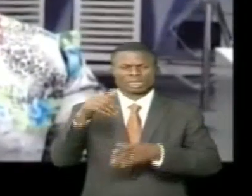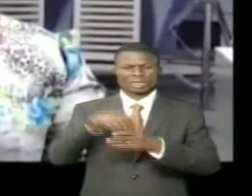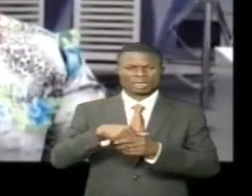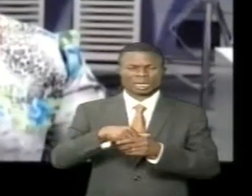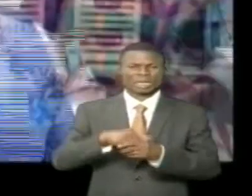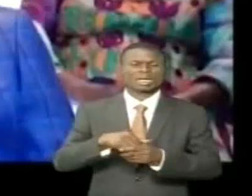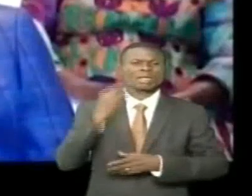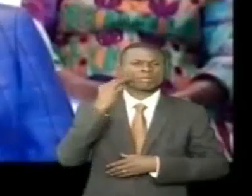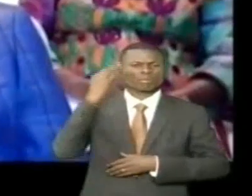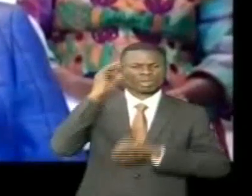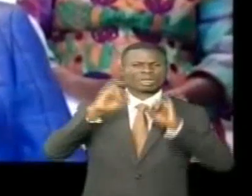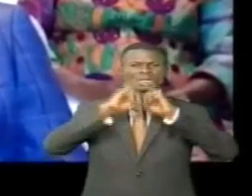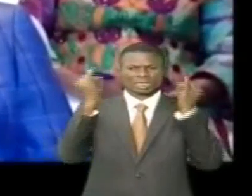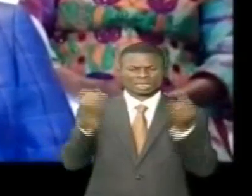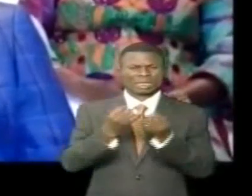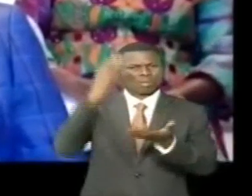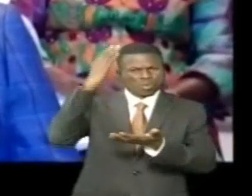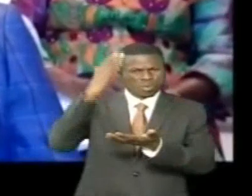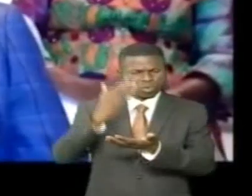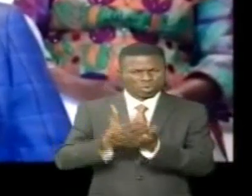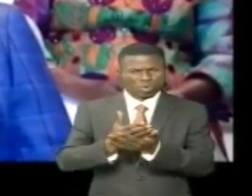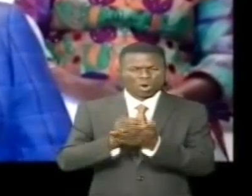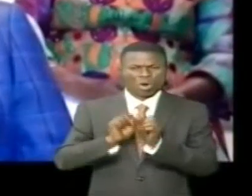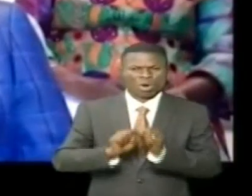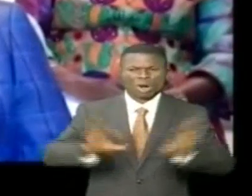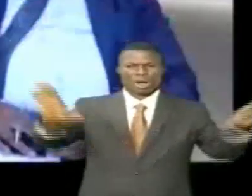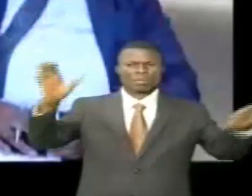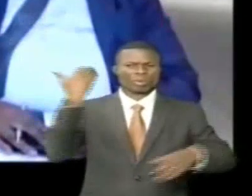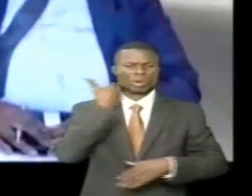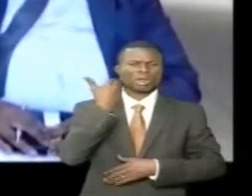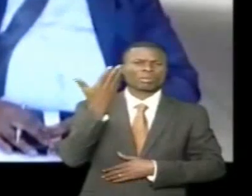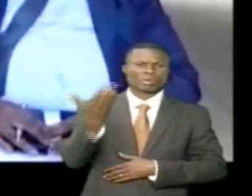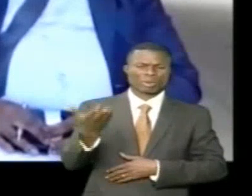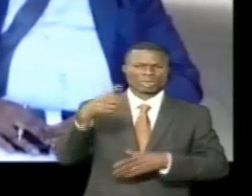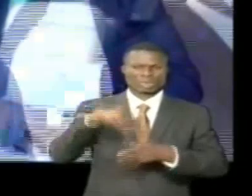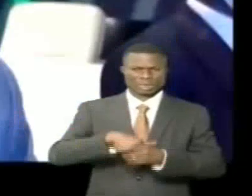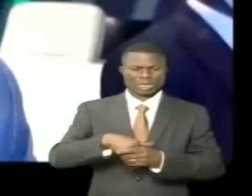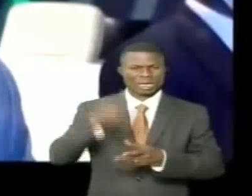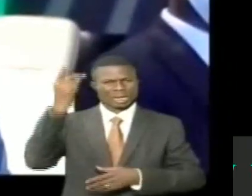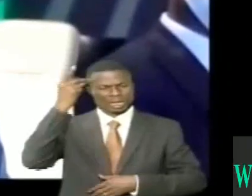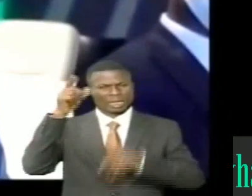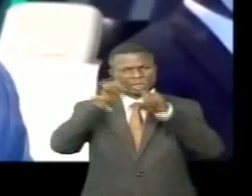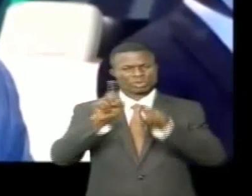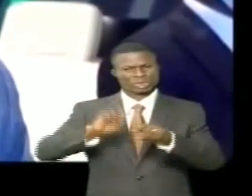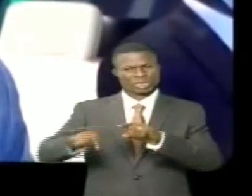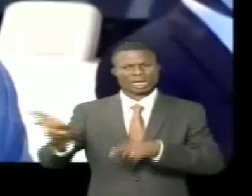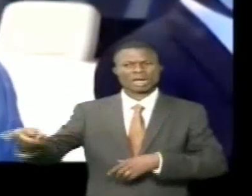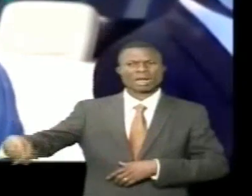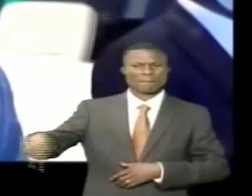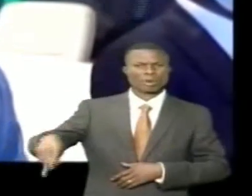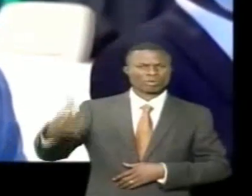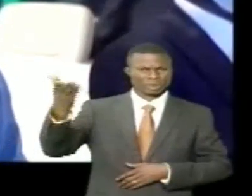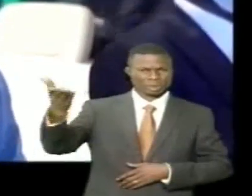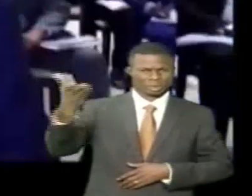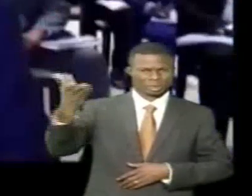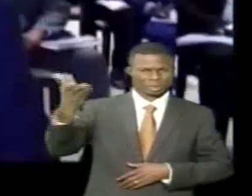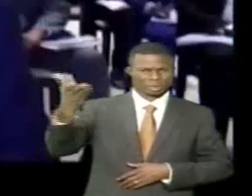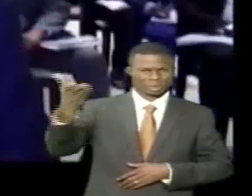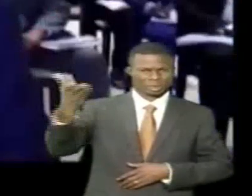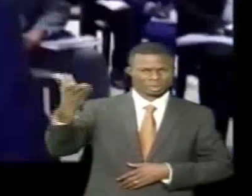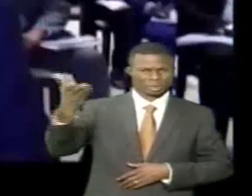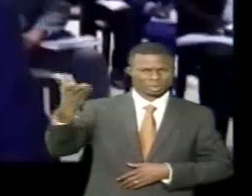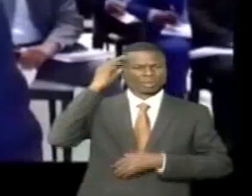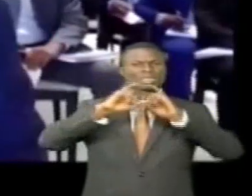l'Industrie pour atténuer les effets néfastes de cette pandémie, aussi bien à Kinshasa que dans les provinces. Julien